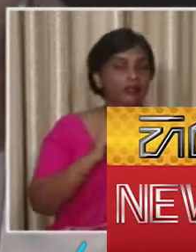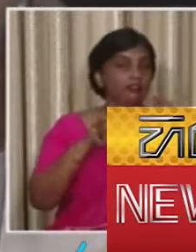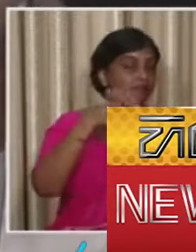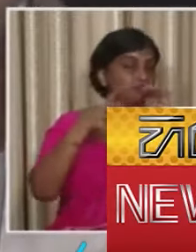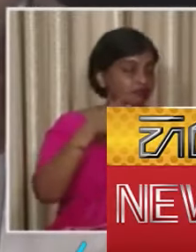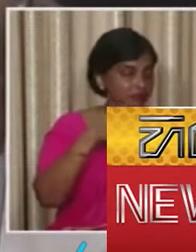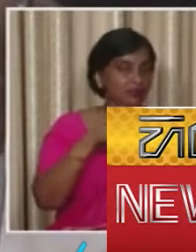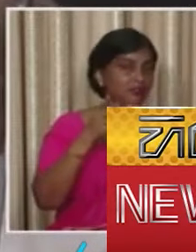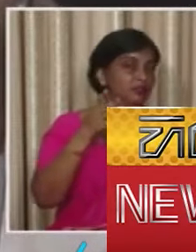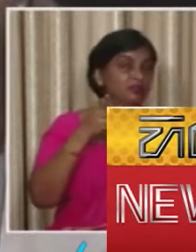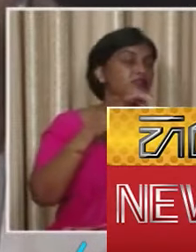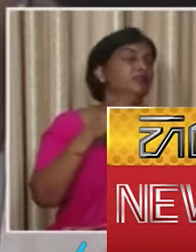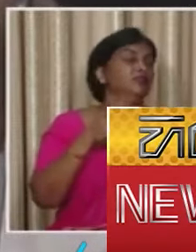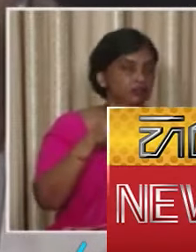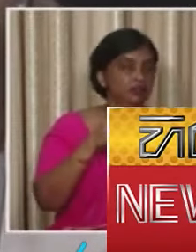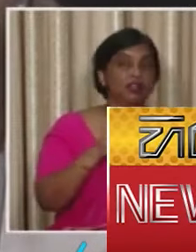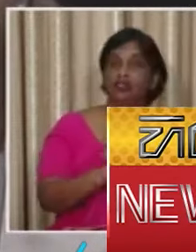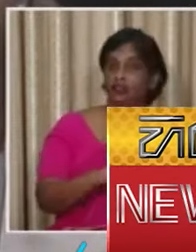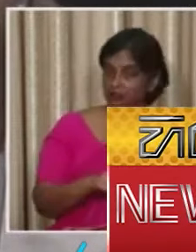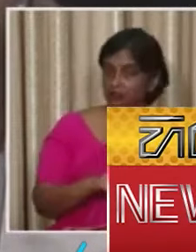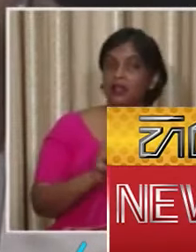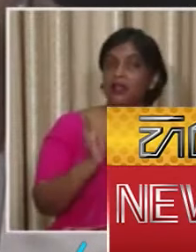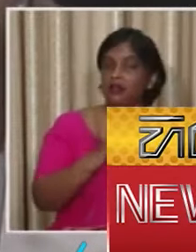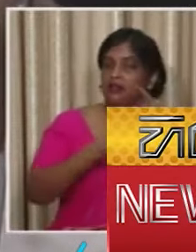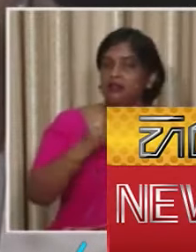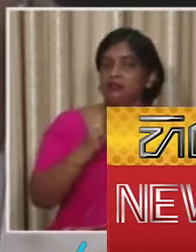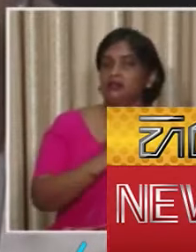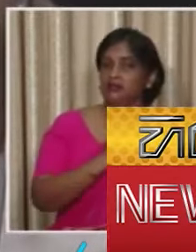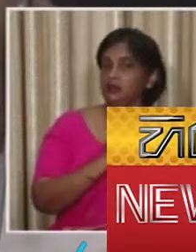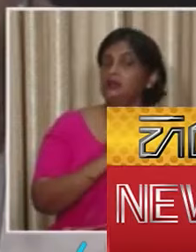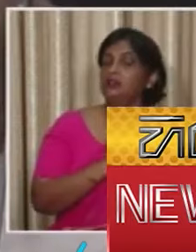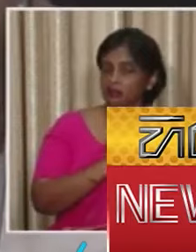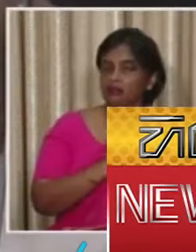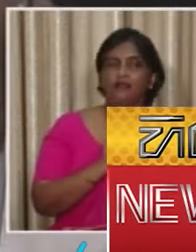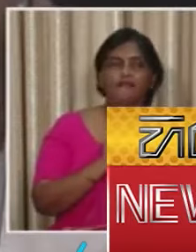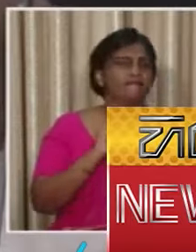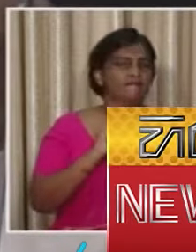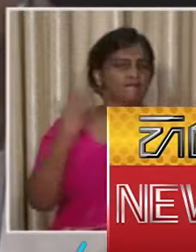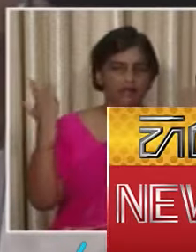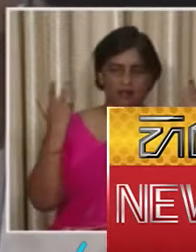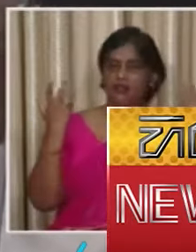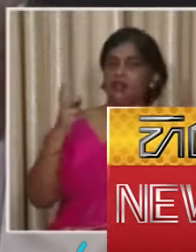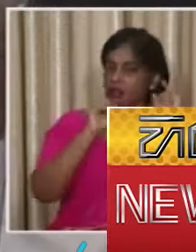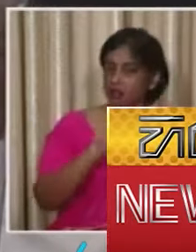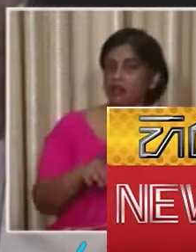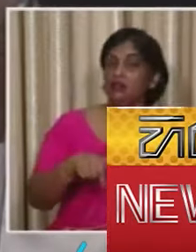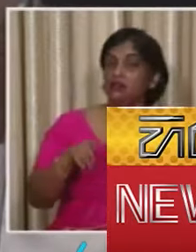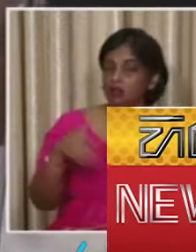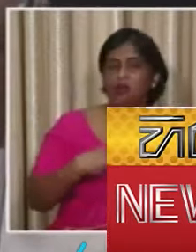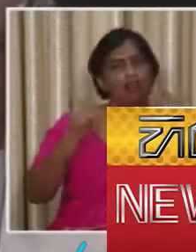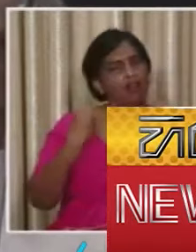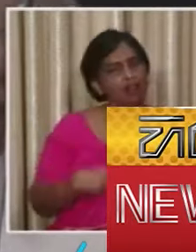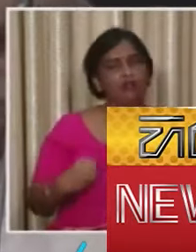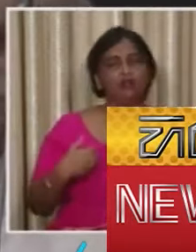ශ්‍රේණිගත කිරීමේ ඉහළ නැංවිලා නැති නිසා ණය ප්‍රතිව්‍යගතකරණයෙන් පළක් නැහැ කියලා. ඒ නිසා තාමත් අපි